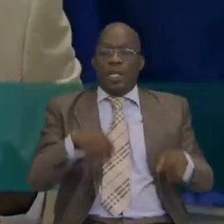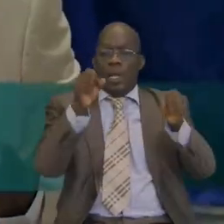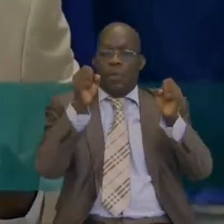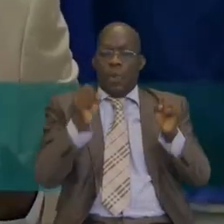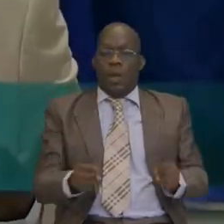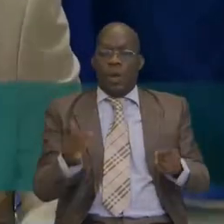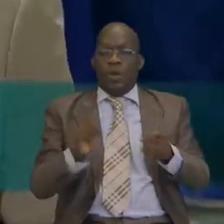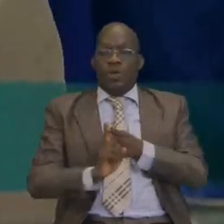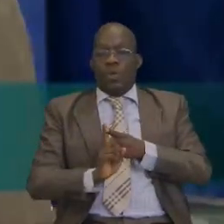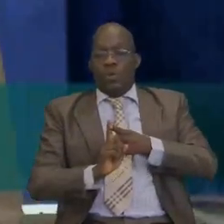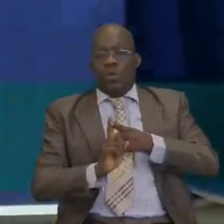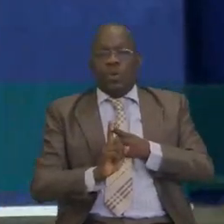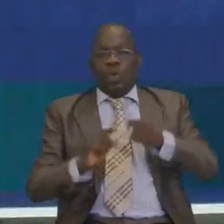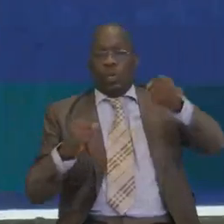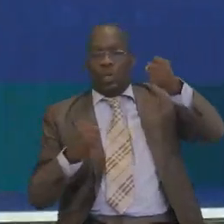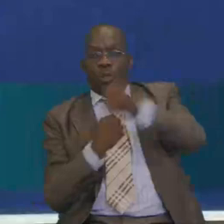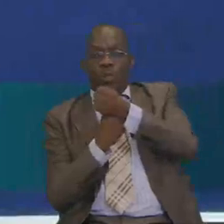pour fortifier les autres.